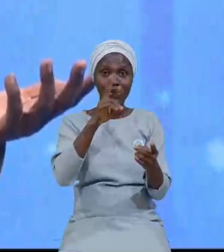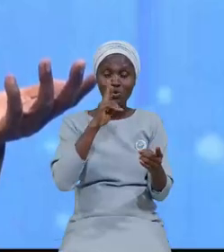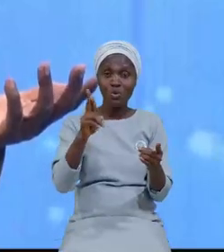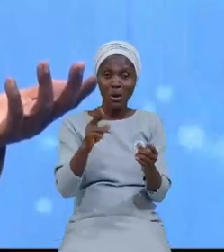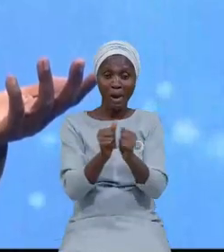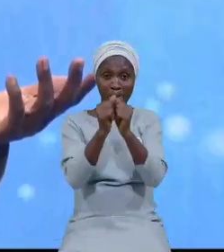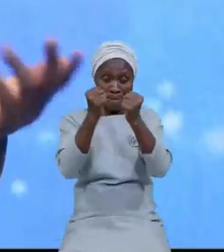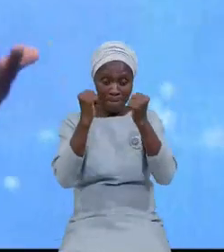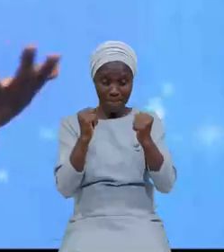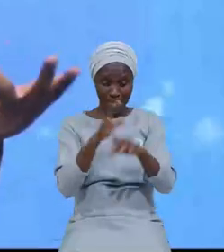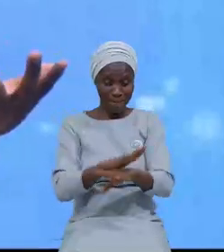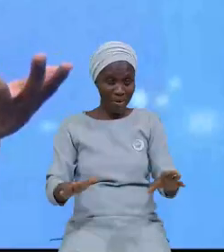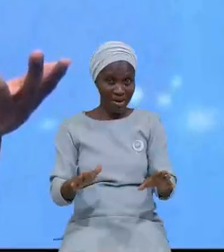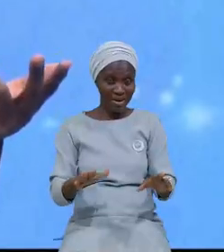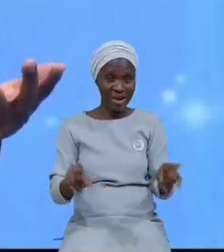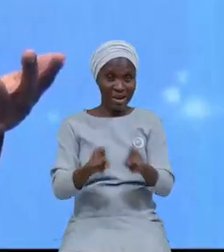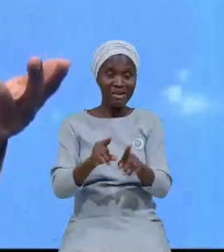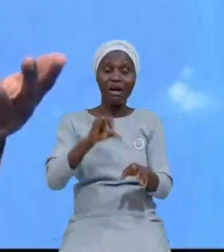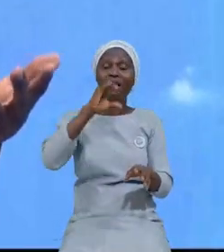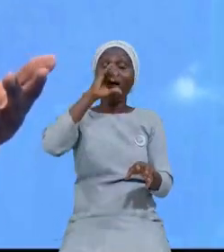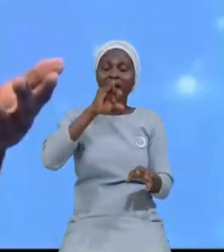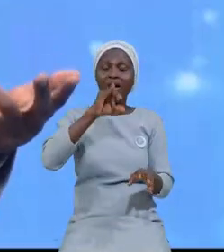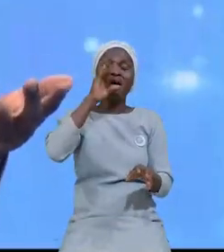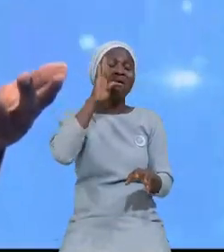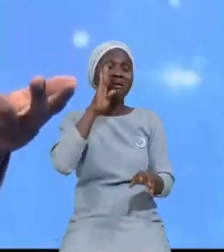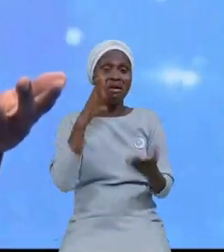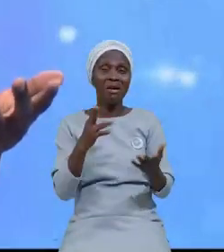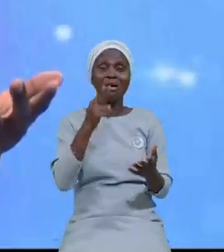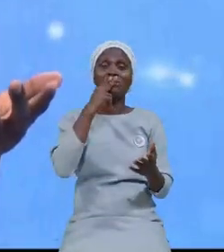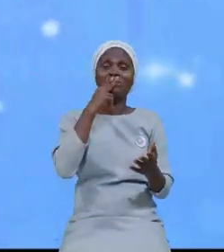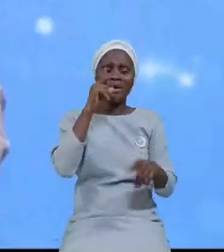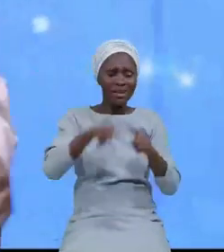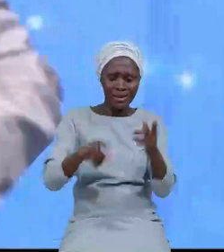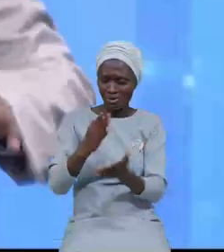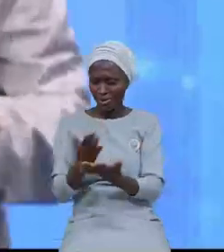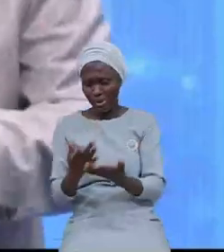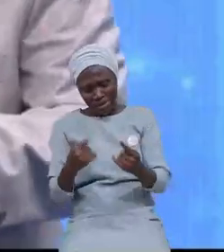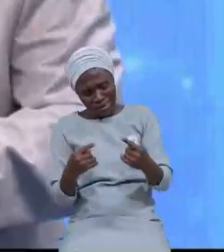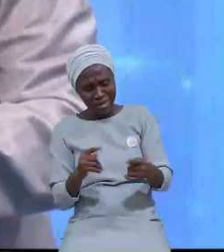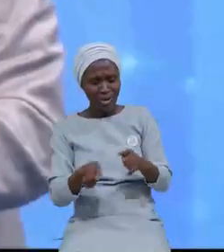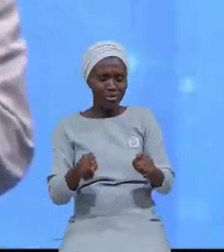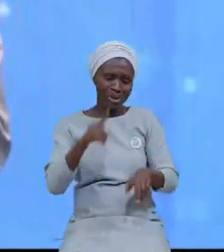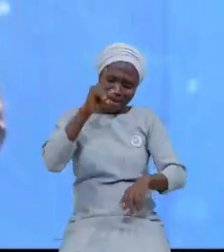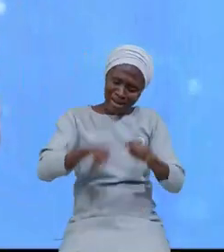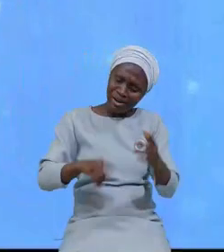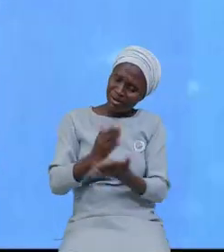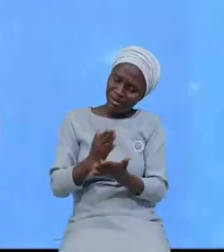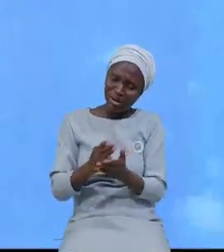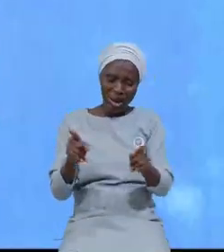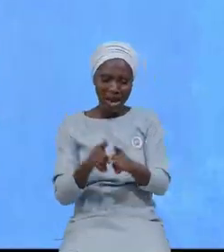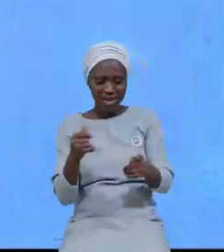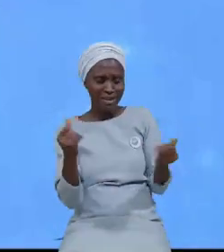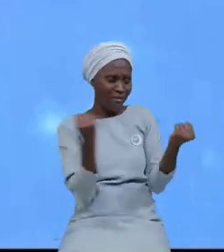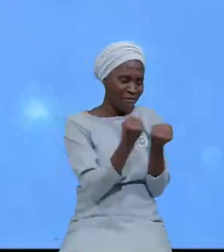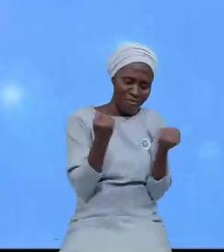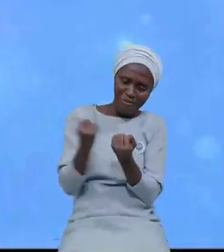étais impent comme i tu n'arrivais pas à arrêter en tant que fumeur maroana tu n'arrivais pas arrêter en tant que